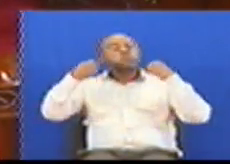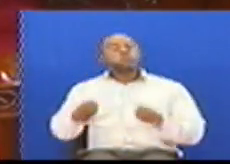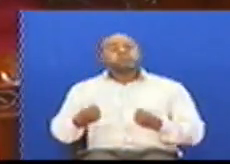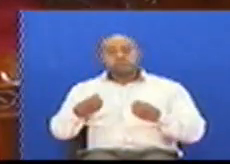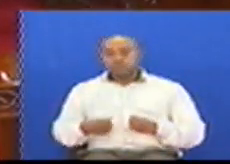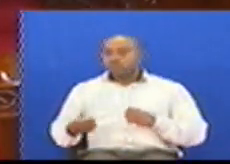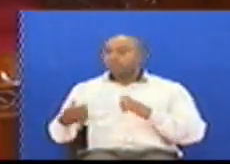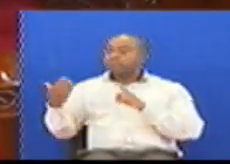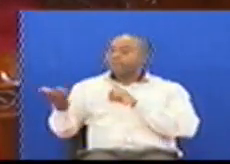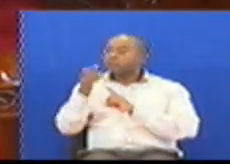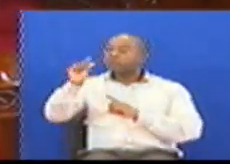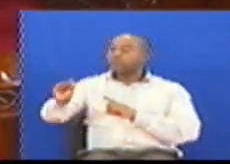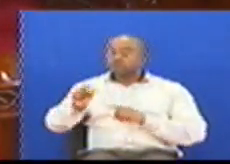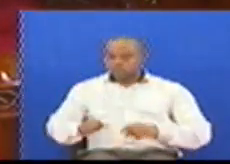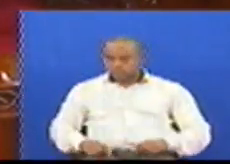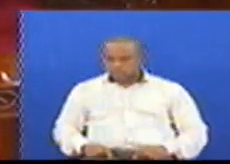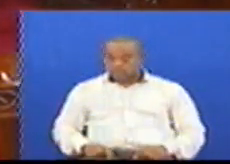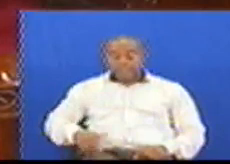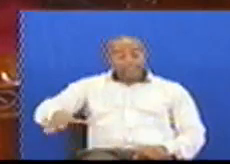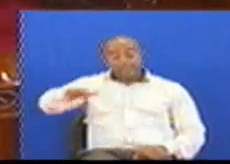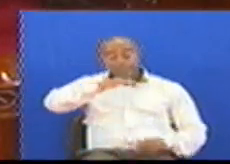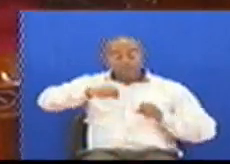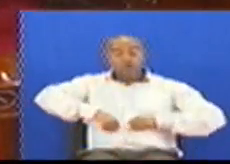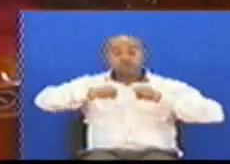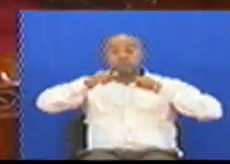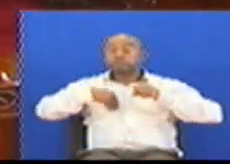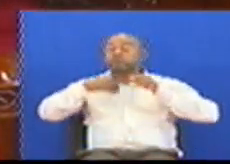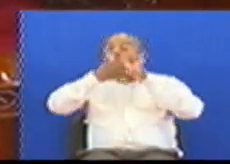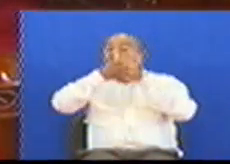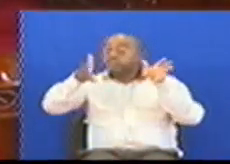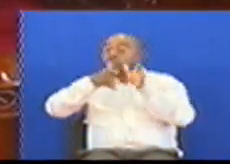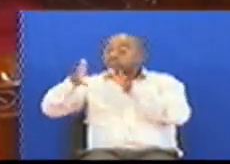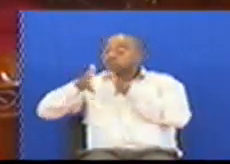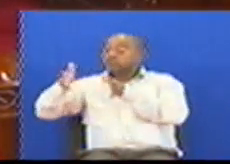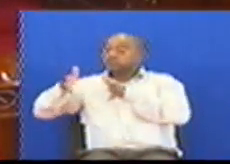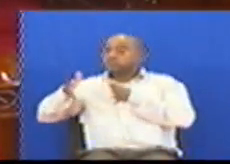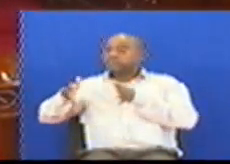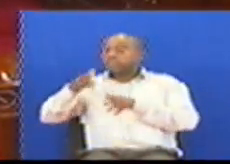sababu tulijiongezea maeneo ya utawala bila kufanya tathmini ya kutosha.